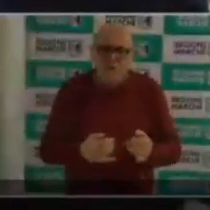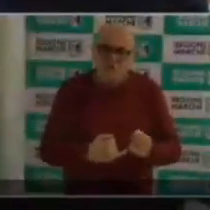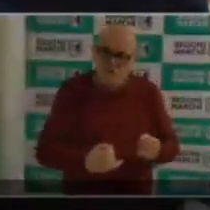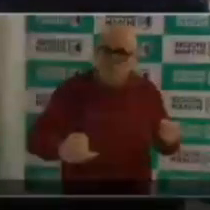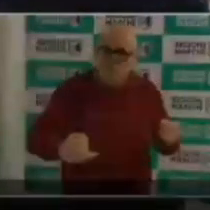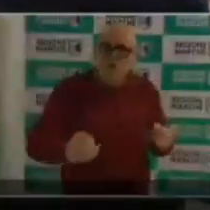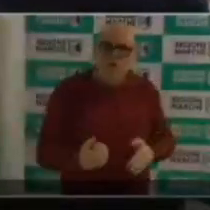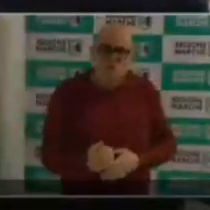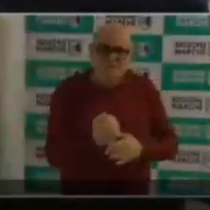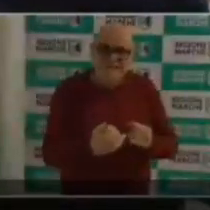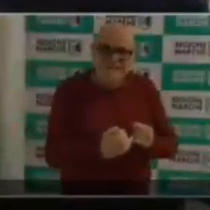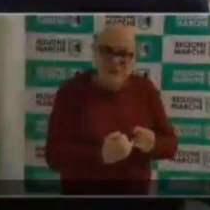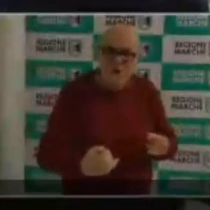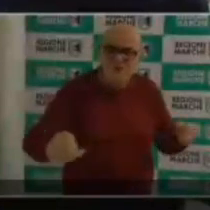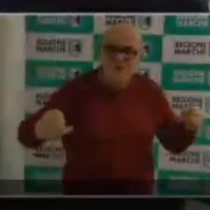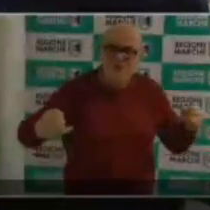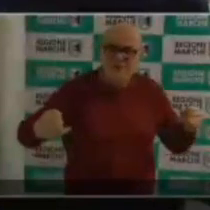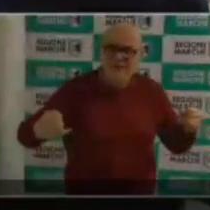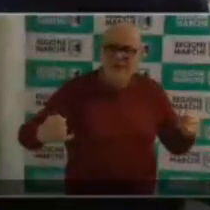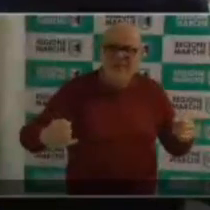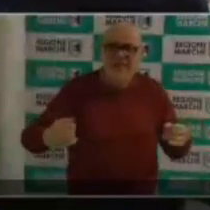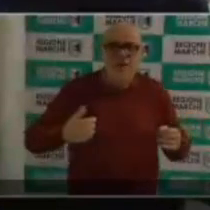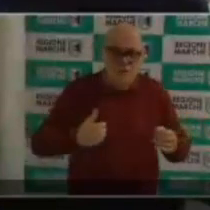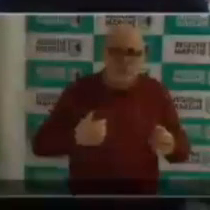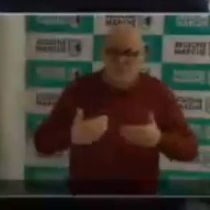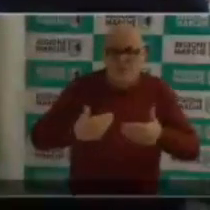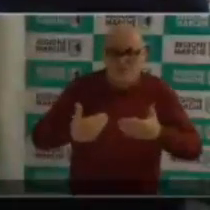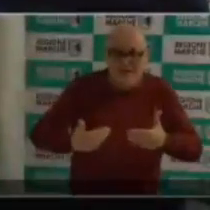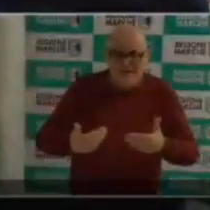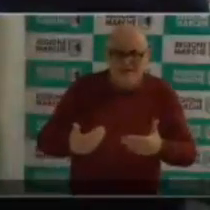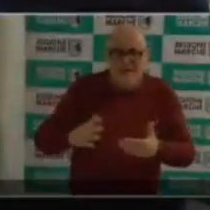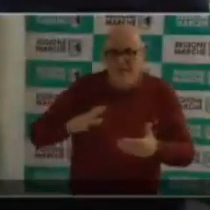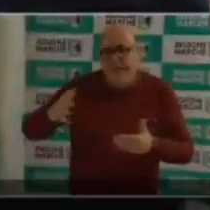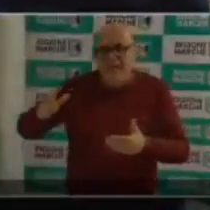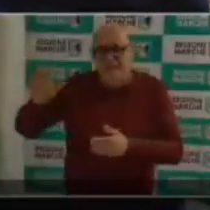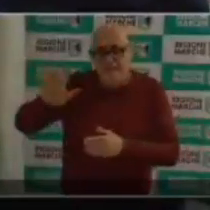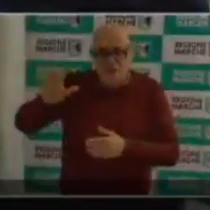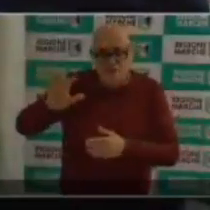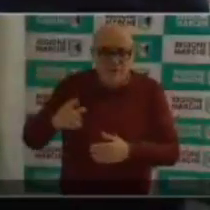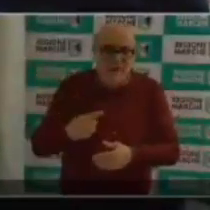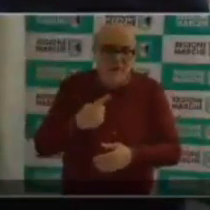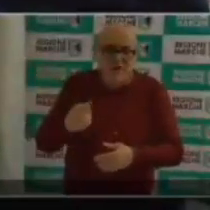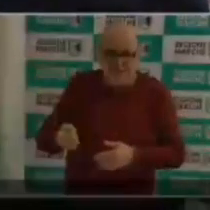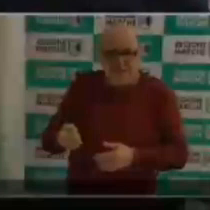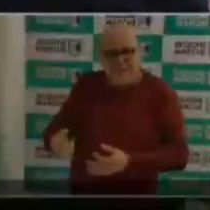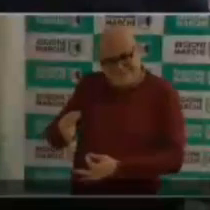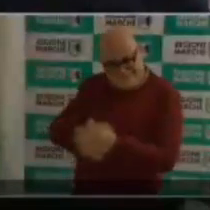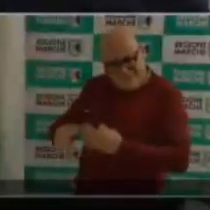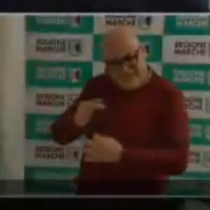sussidiarietà orizzontale, noi siamo un pochino più avanti di altre ragioni, per cui prego, spiegateci come intendete